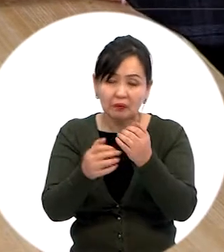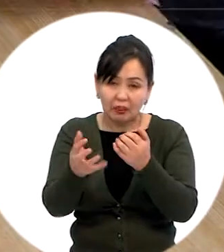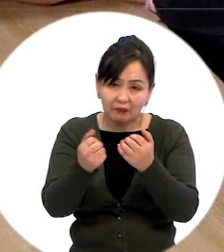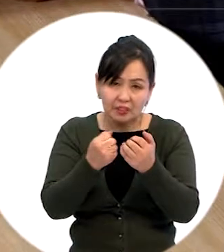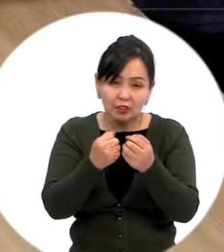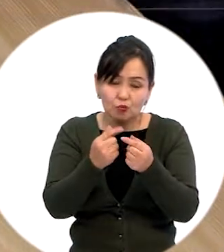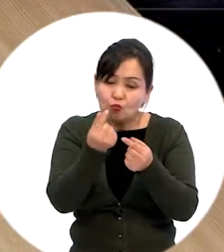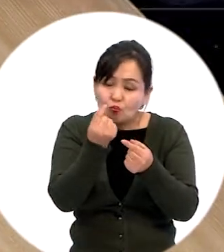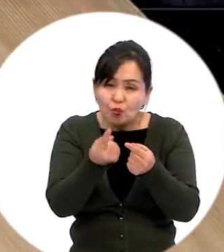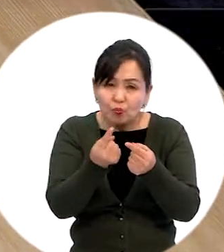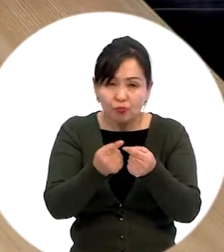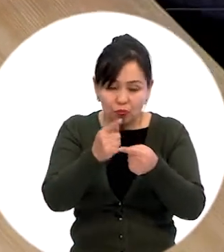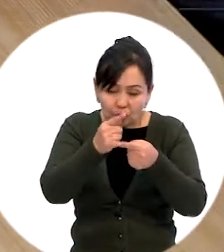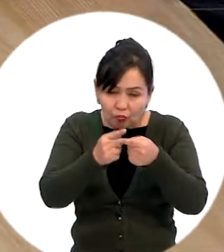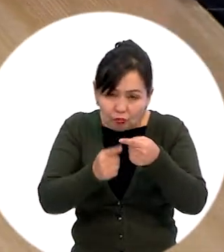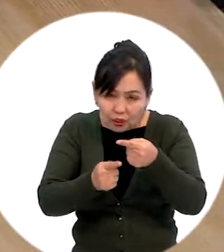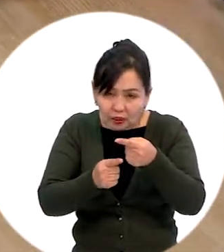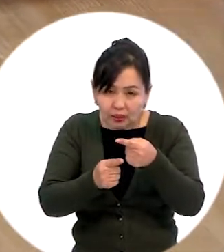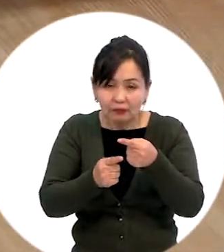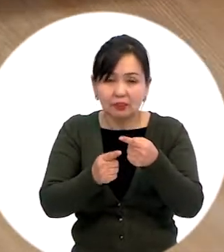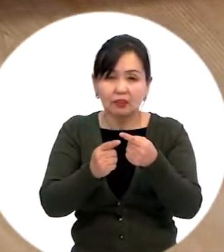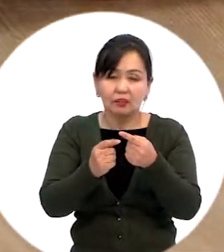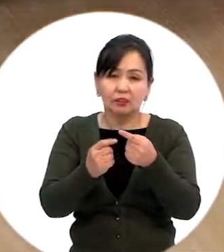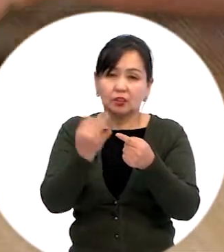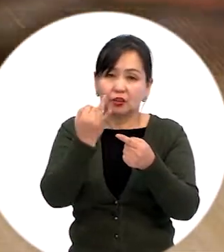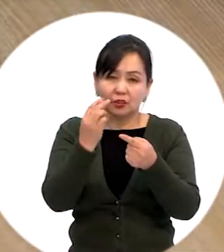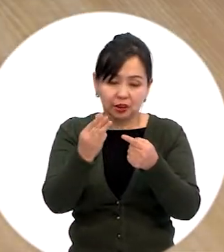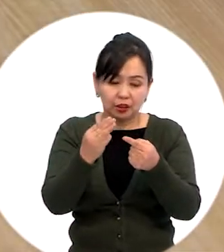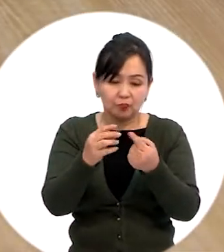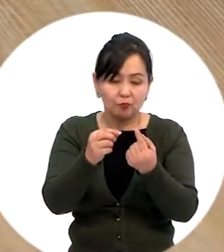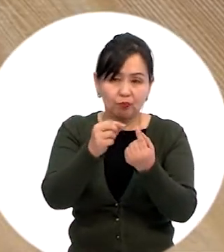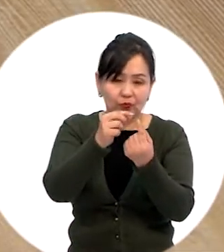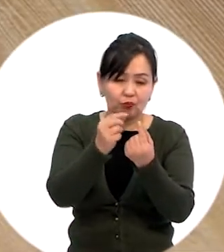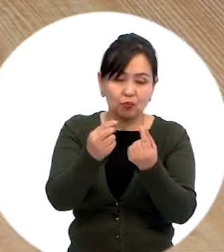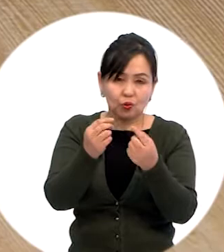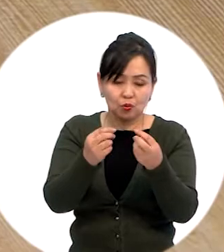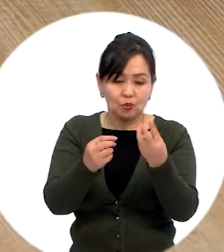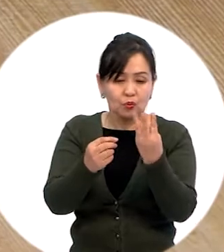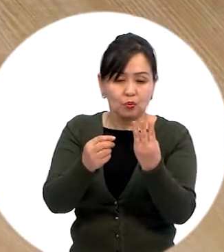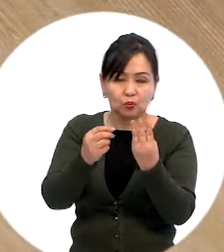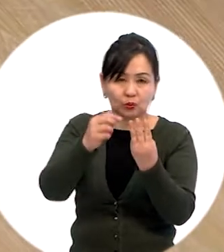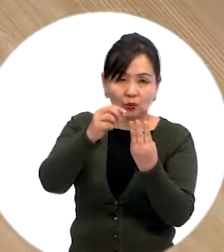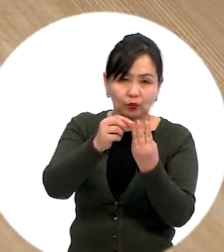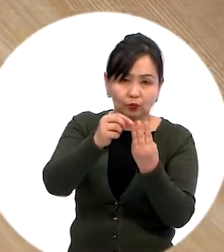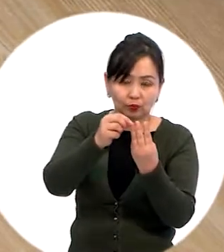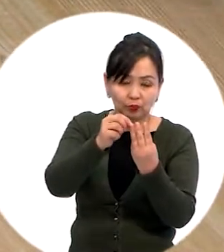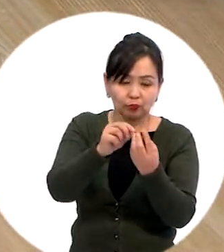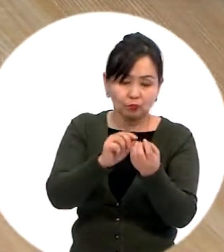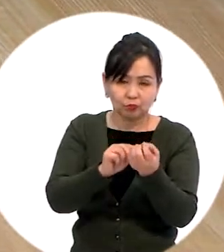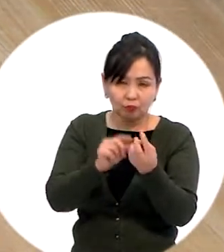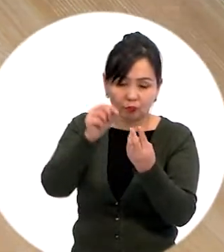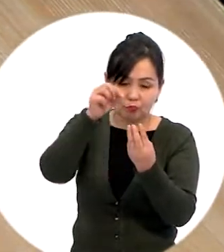За бор өнгнөөсөө маш бага хэмжээтэй авна. Ягд бол иш хийх гэж байгаа учраас маш бага орно. За бас совь харга